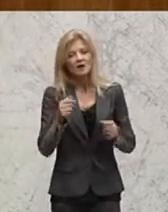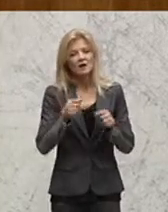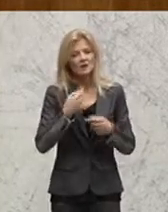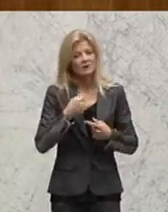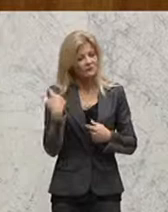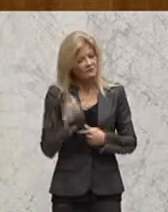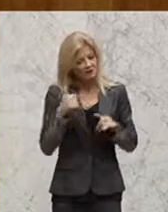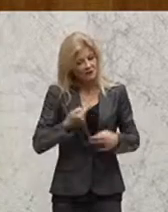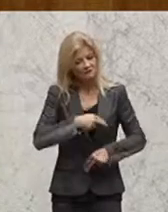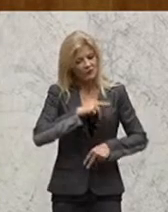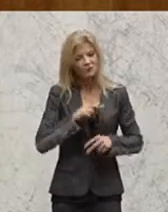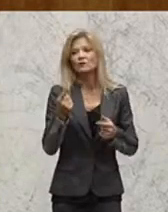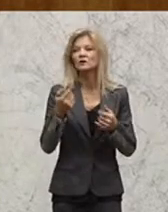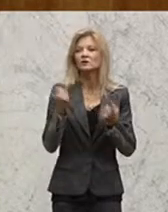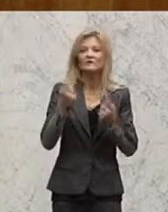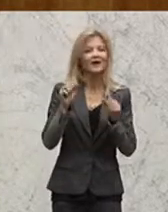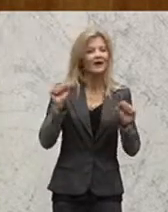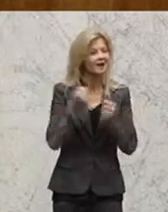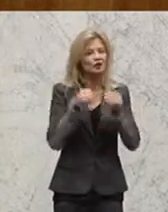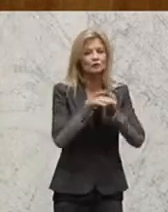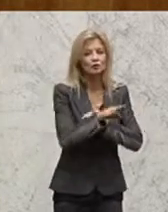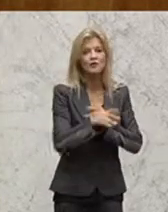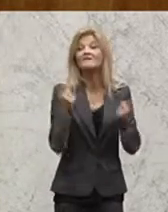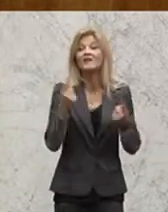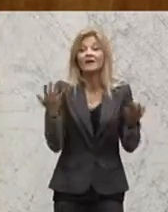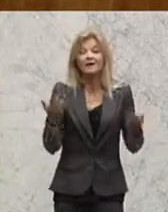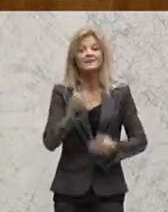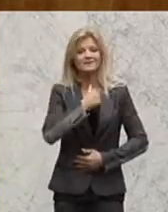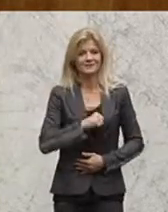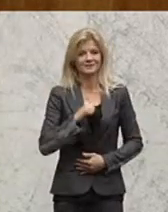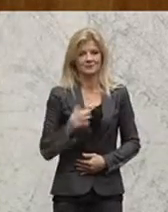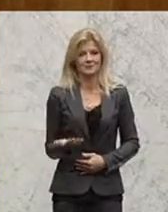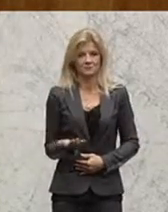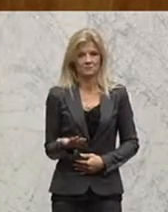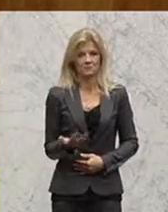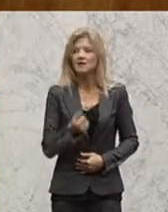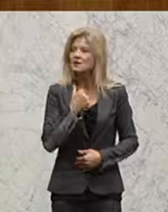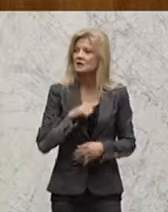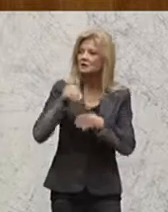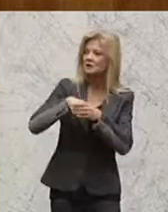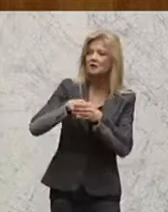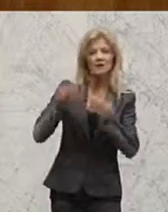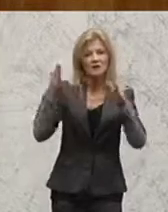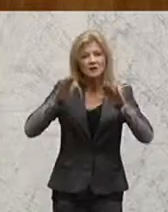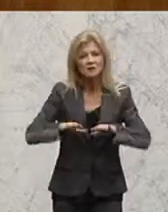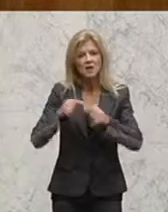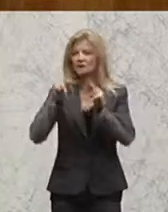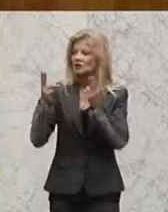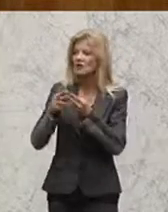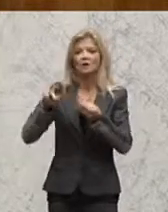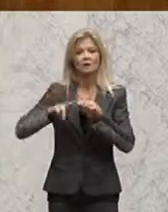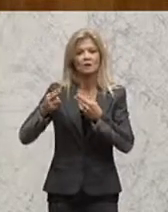in der Region finden können. Und das sind Christen. Christen haben es in der islamischen Welt, auch in den Nachbarstaaten, nicht leicht. Sie